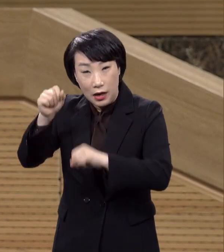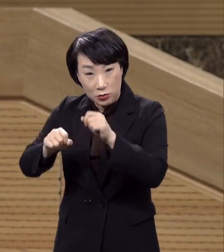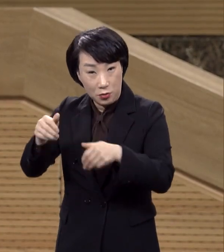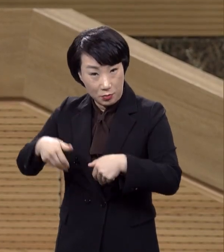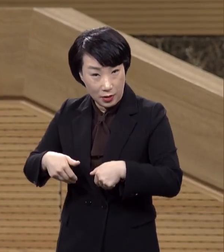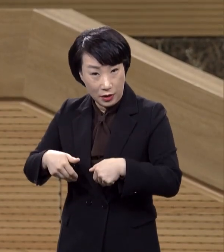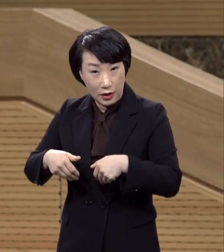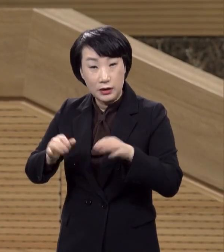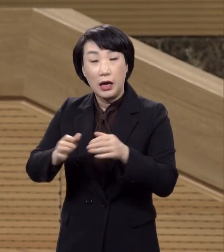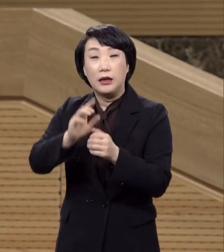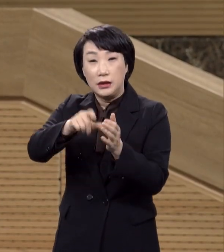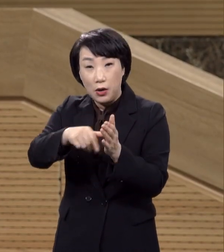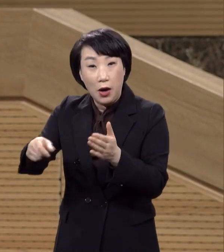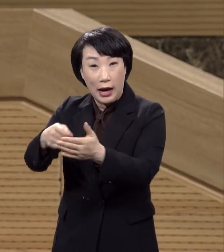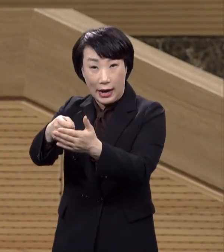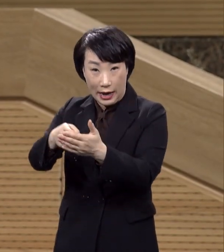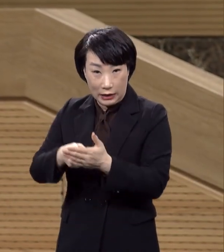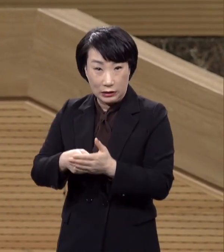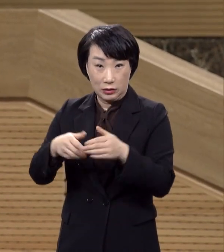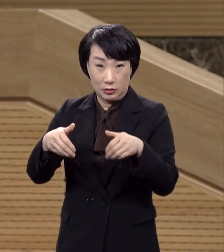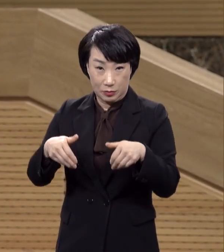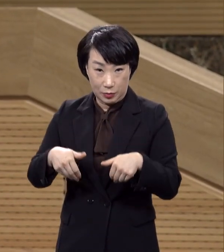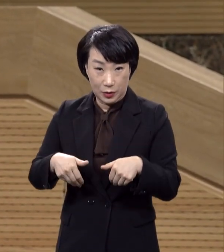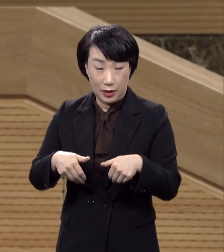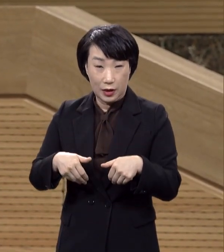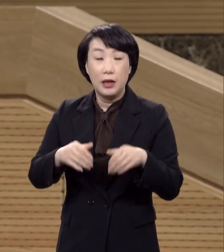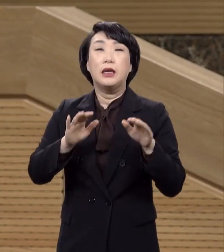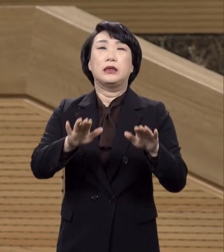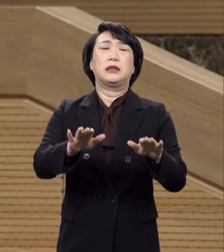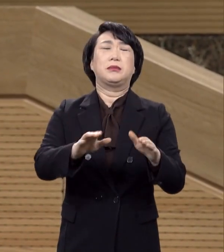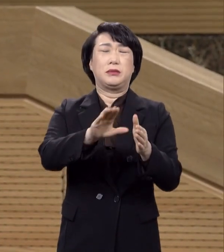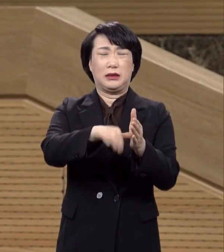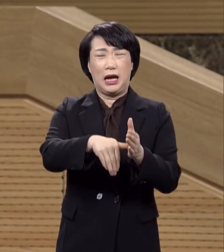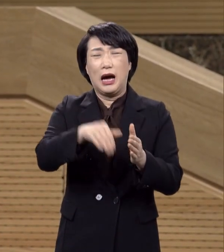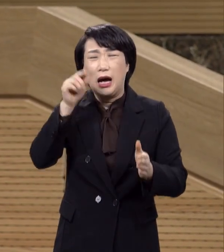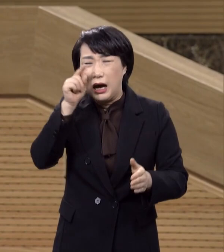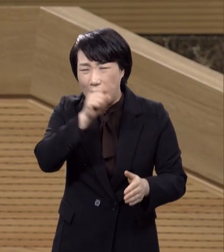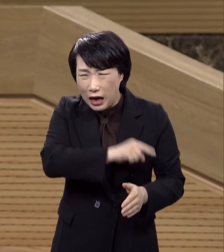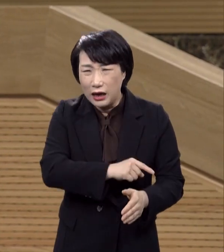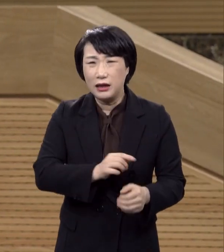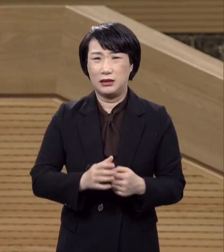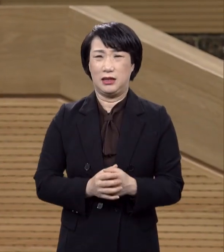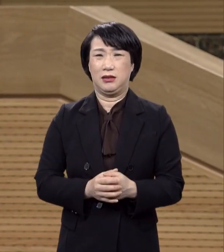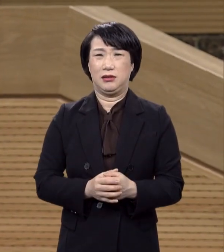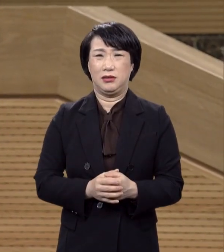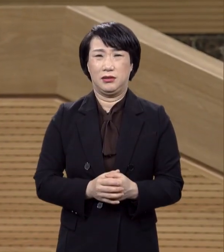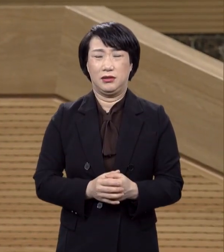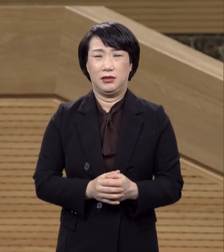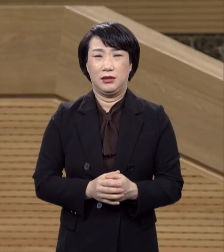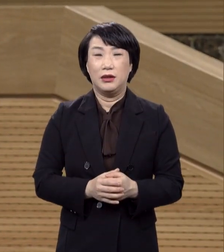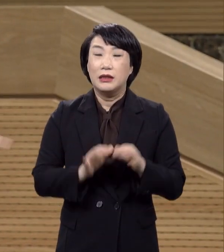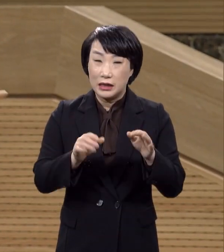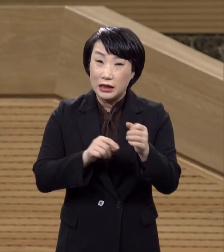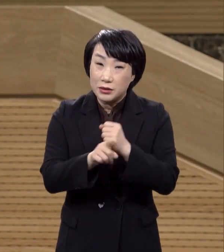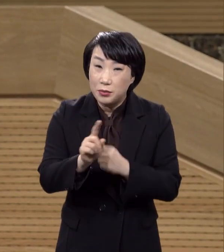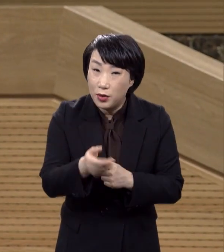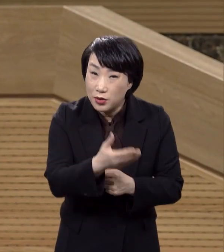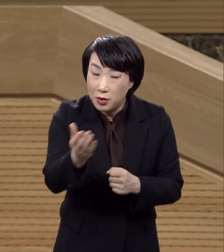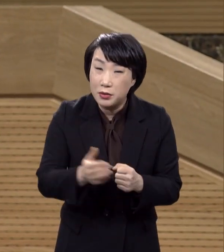자같이 하여 세월을 아끼라. 때가 악하다. 다시